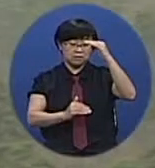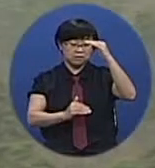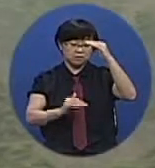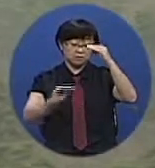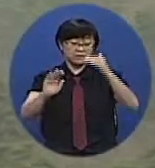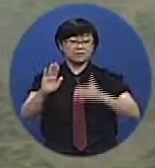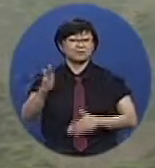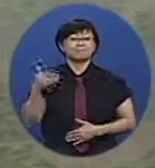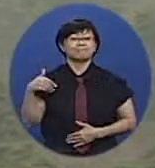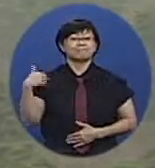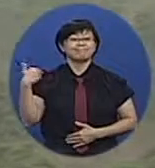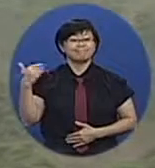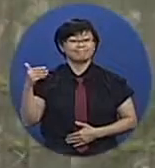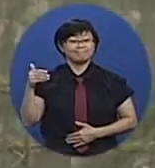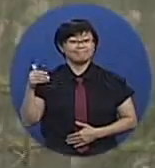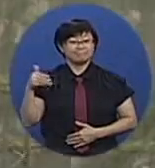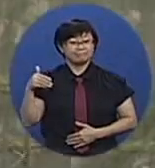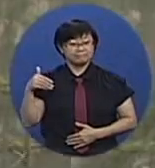사연이